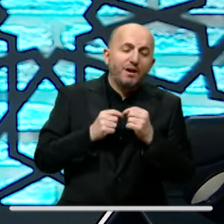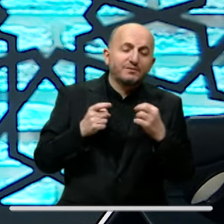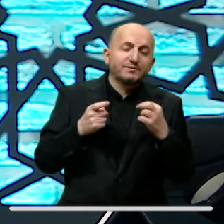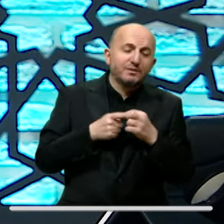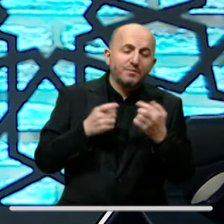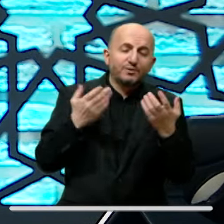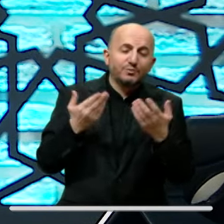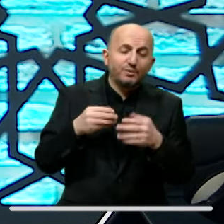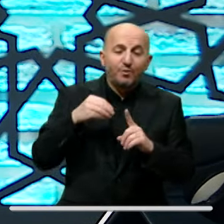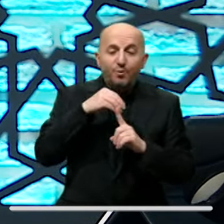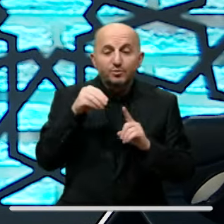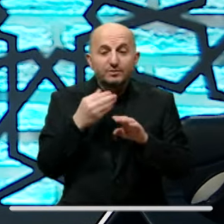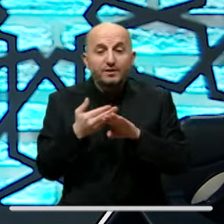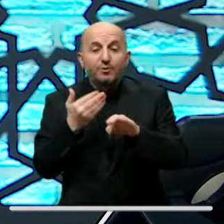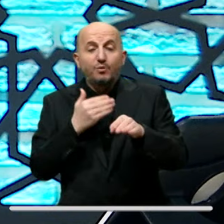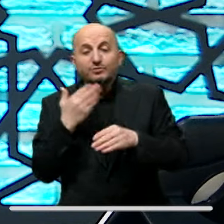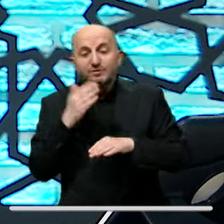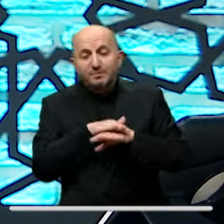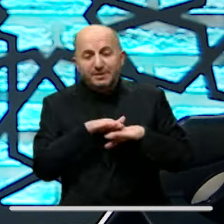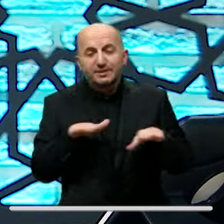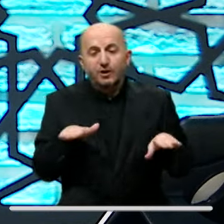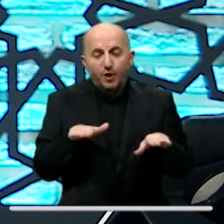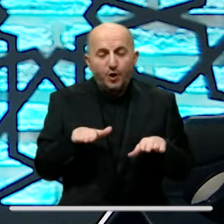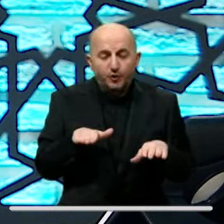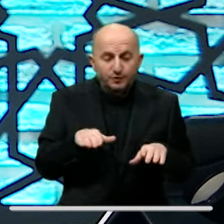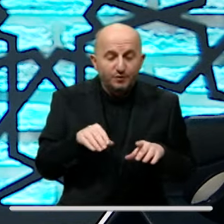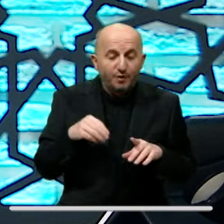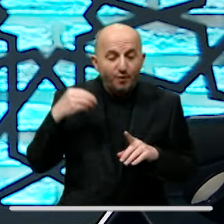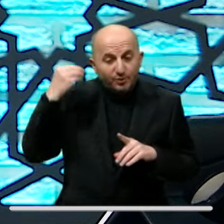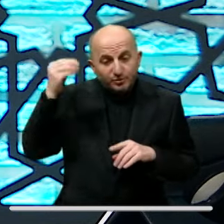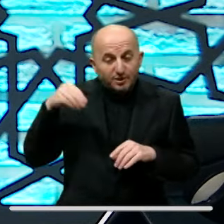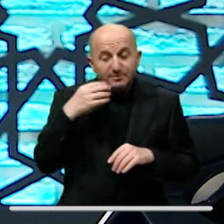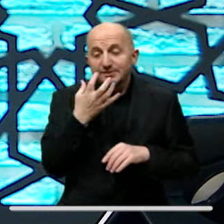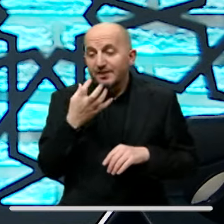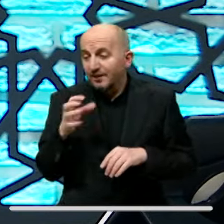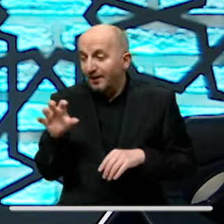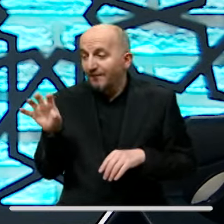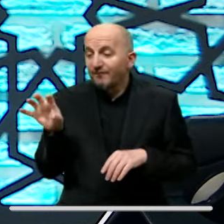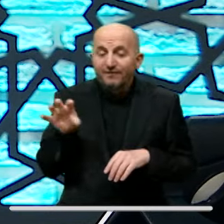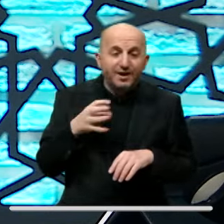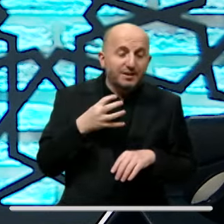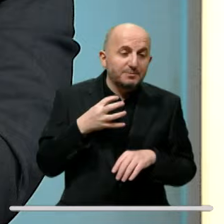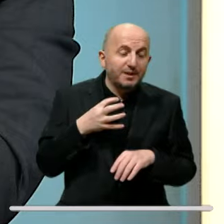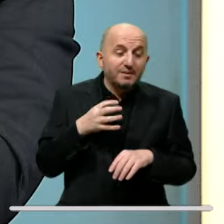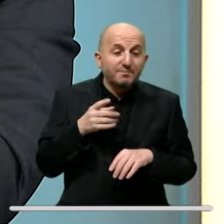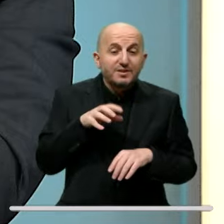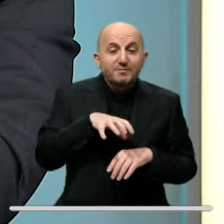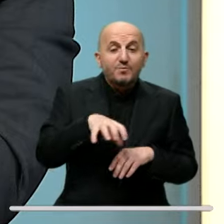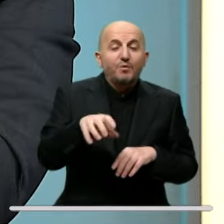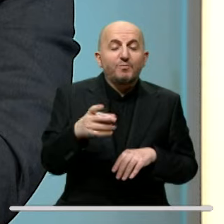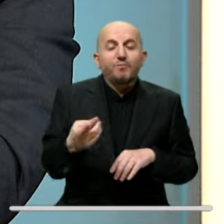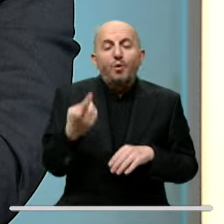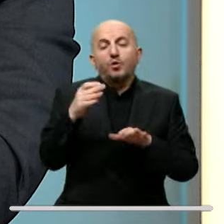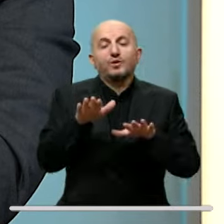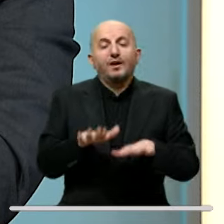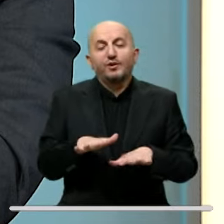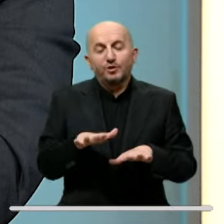dualarını hocadan önce bitiriyoruz. Haliyle hocamız selam verme aşamasına geçinceye kadar bir bölümde biz boş